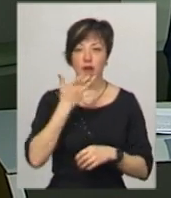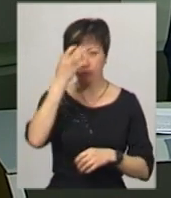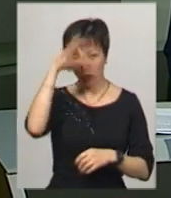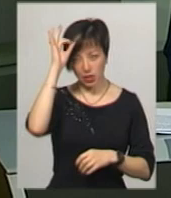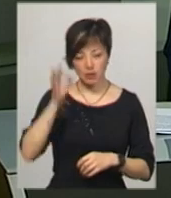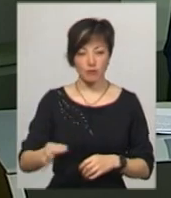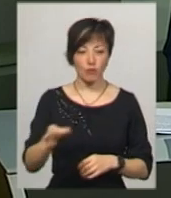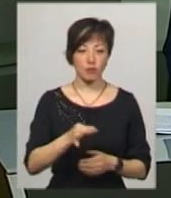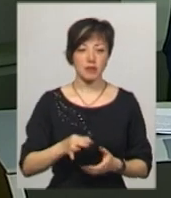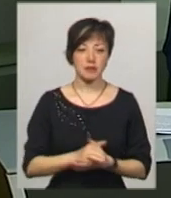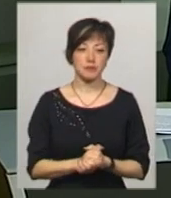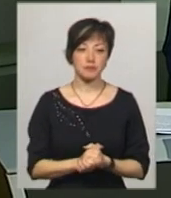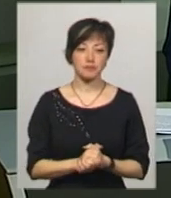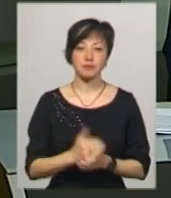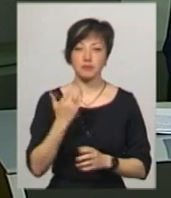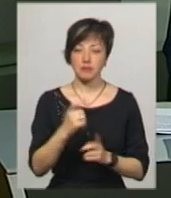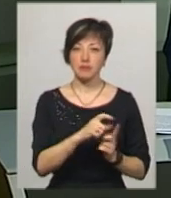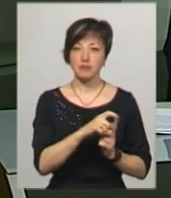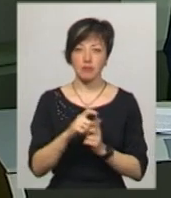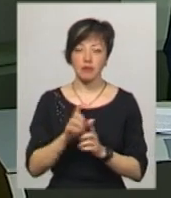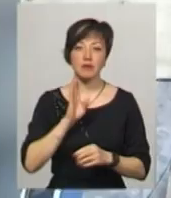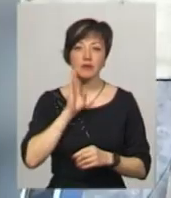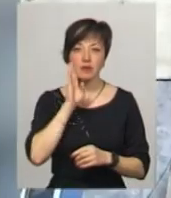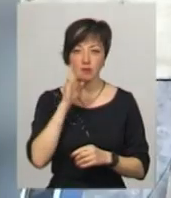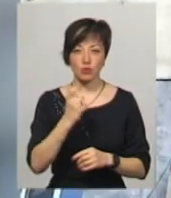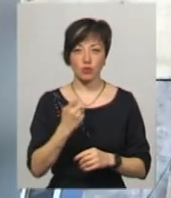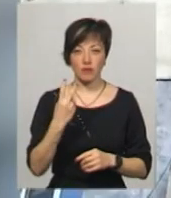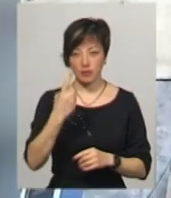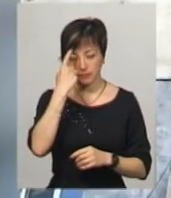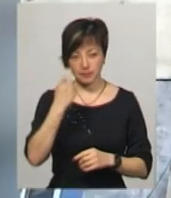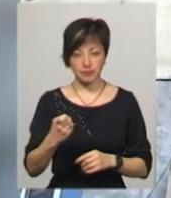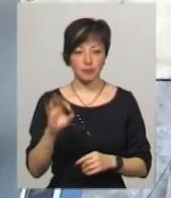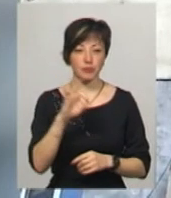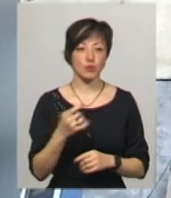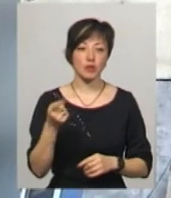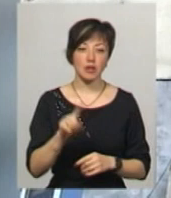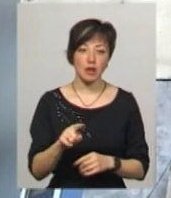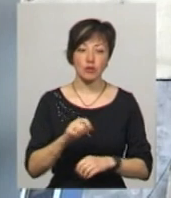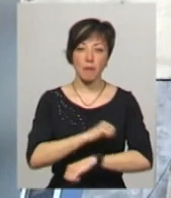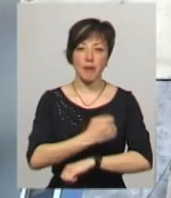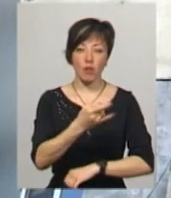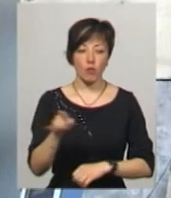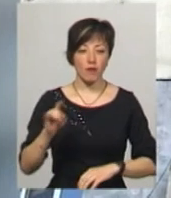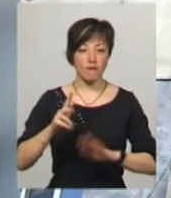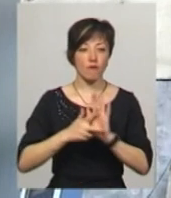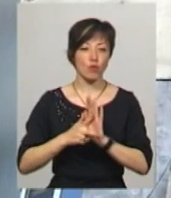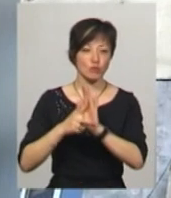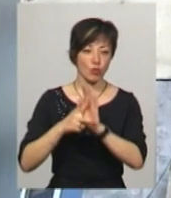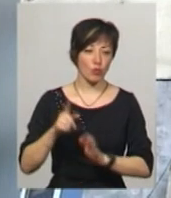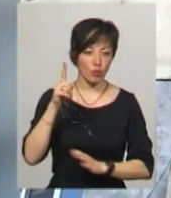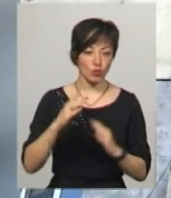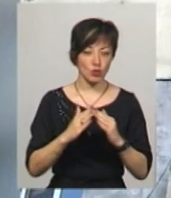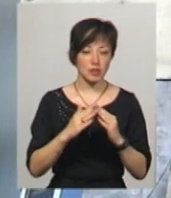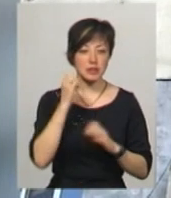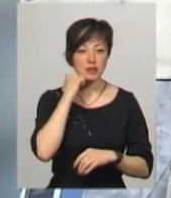Нацполіції в області Інна Глега. За її словами, вранці на лінію 102 надійшло повідомлення про те, що на балконі 8-го поверху будинку, що